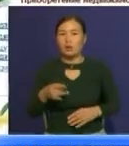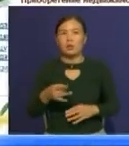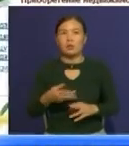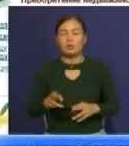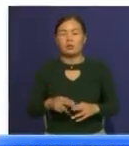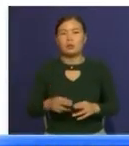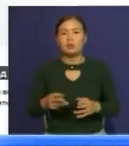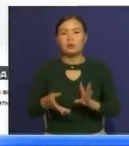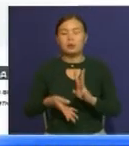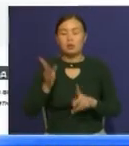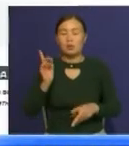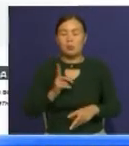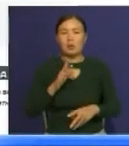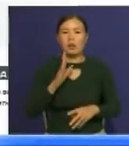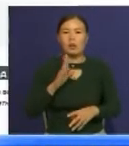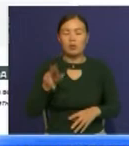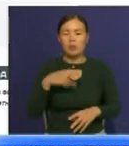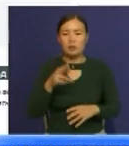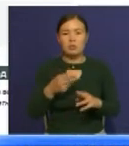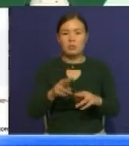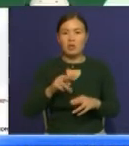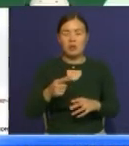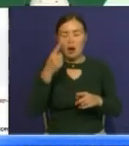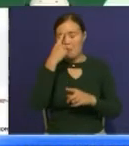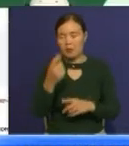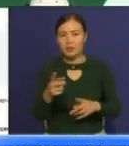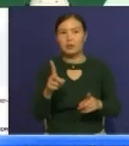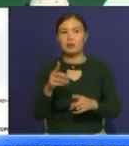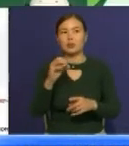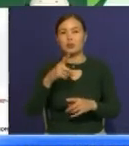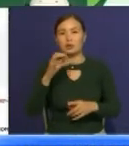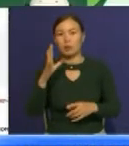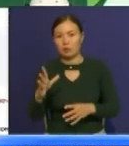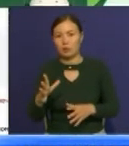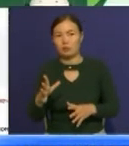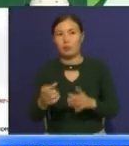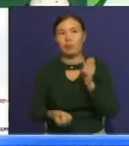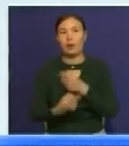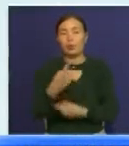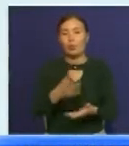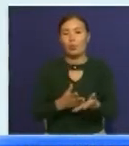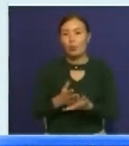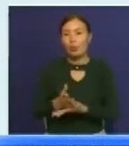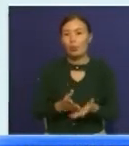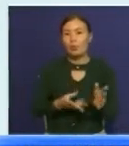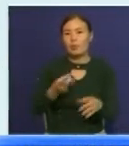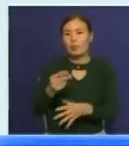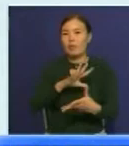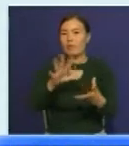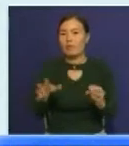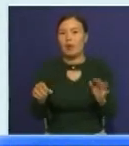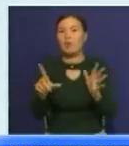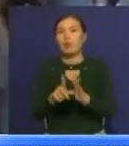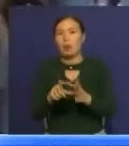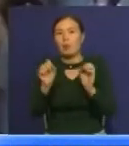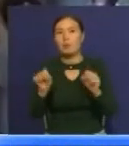не стоять в очереди, в ДГД Мангистауской области напомнили, что на портале egov.kz появилась услуга по оплате всех налогов и